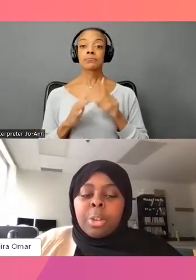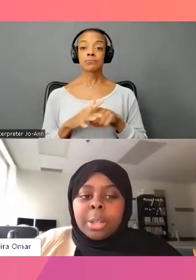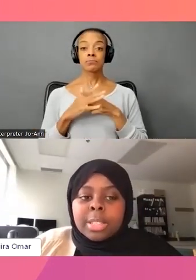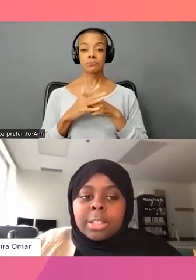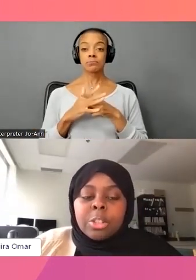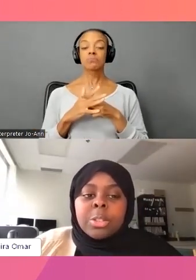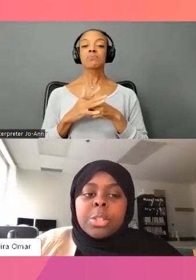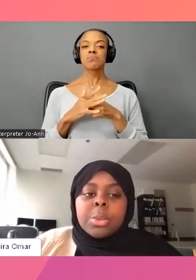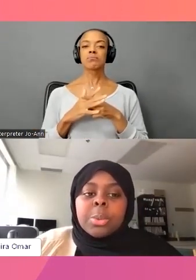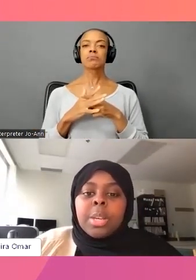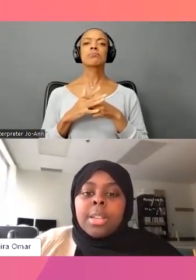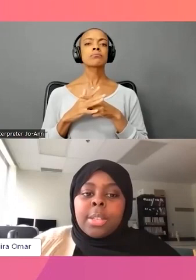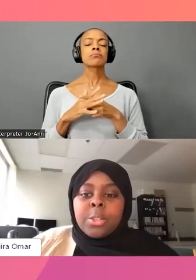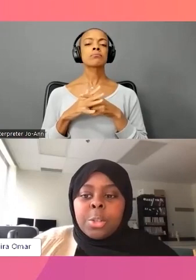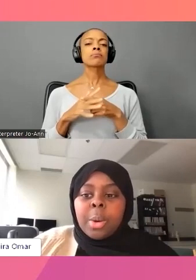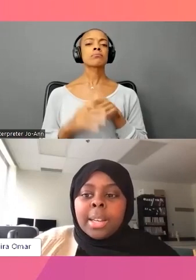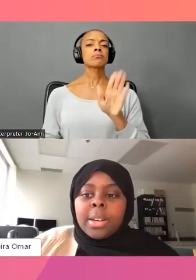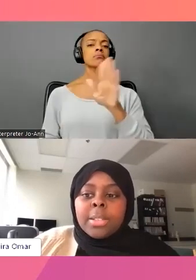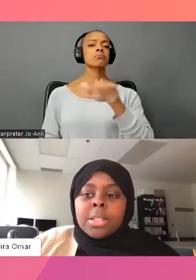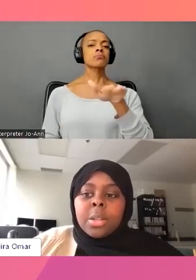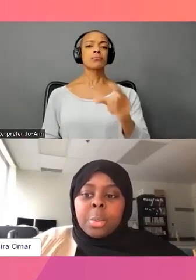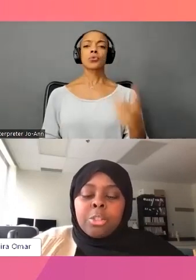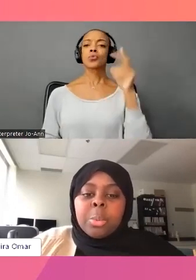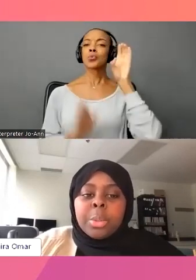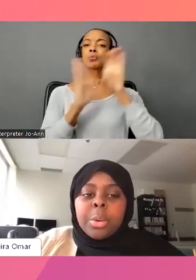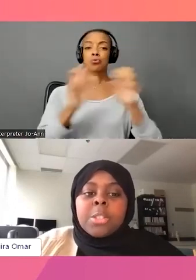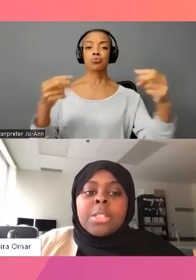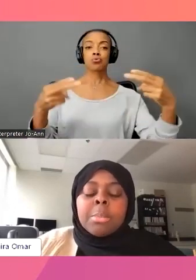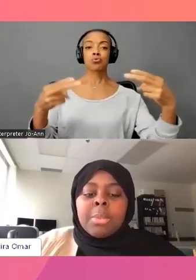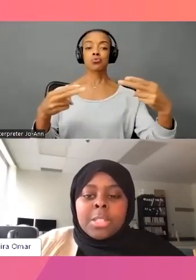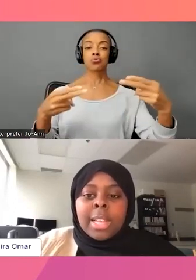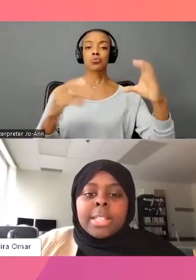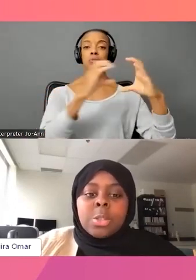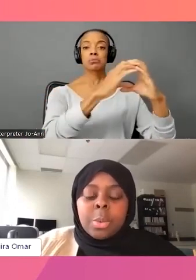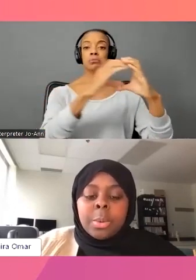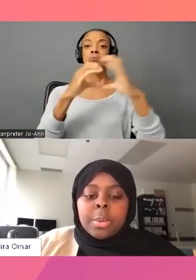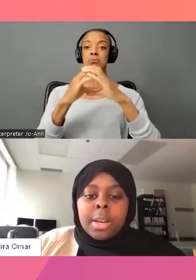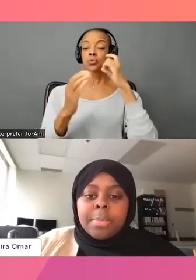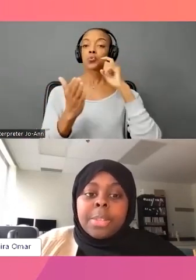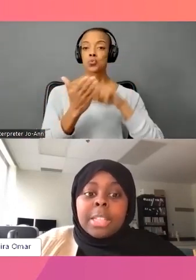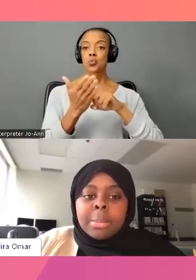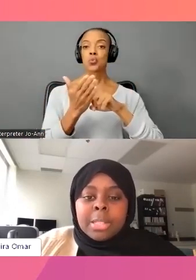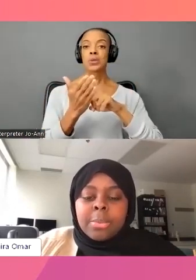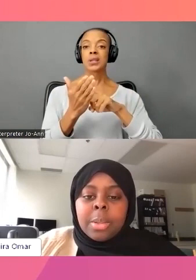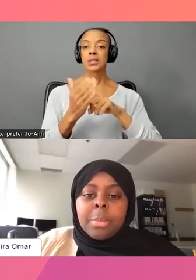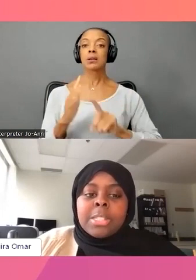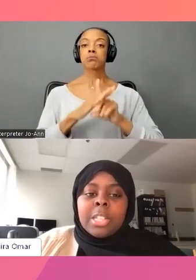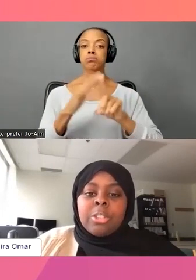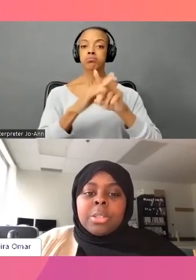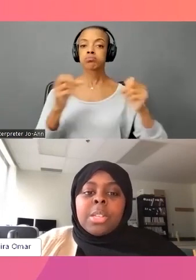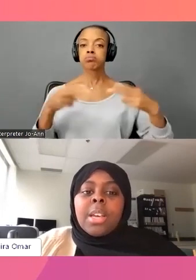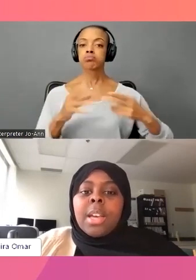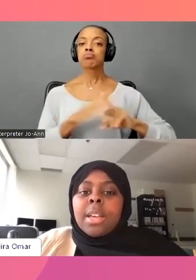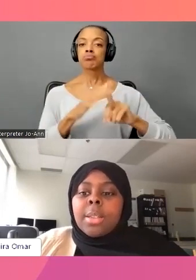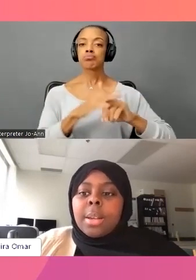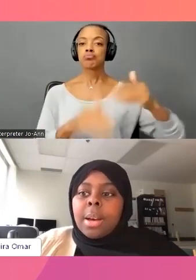Avant de commencer, je souhaite attirer votre attention sur ces deux icônes que vous voyez et